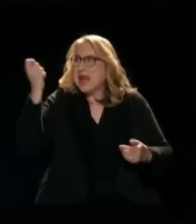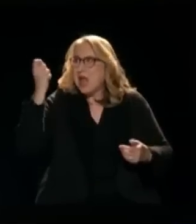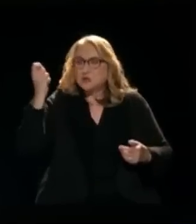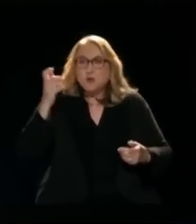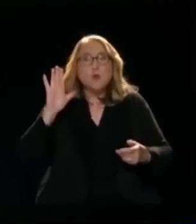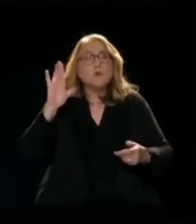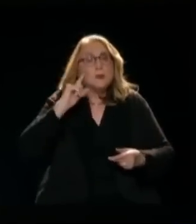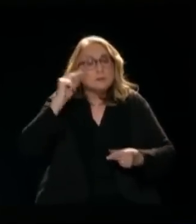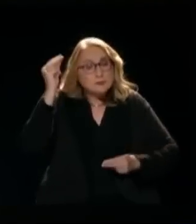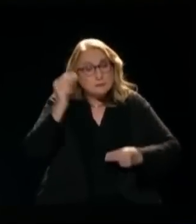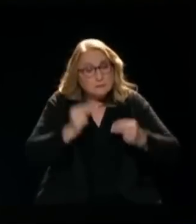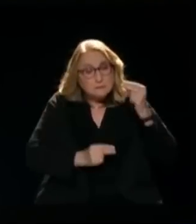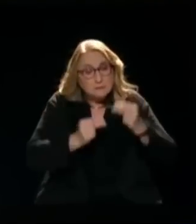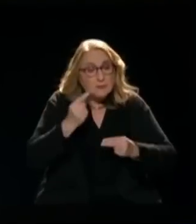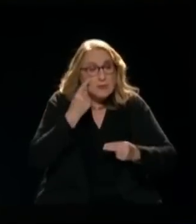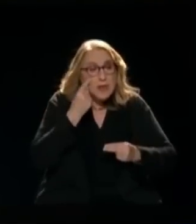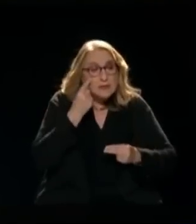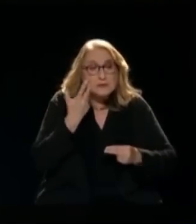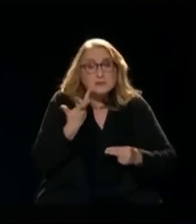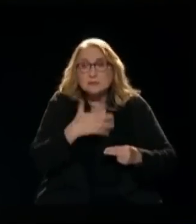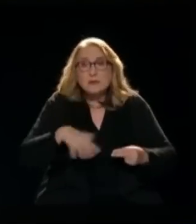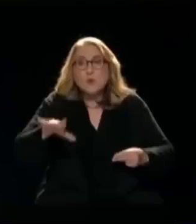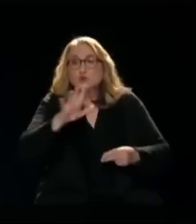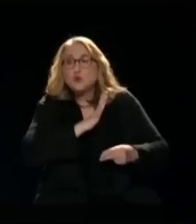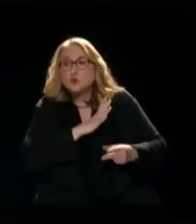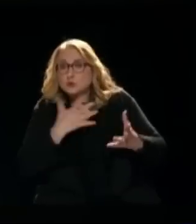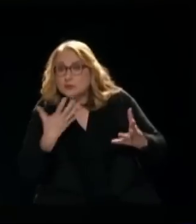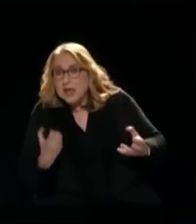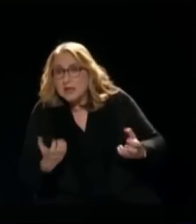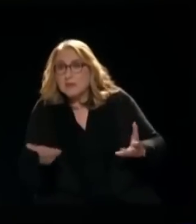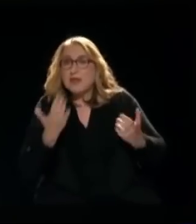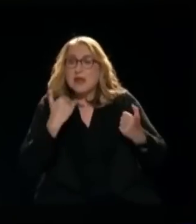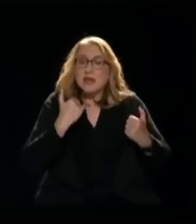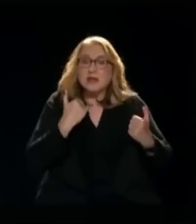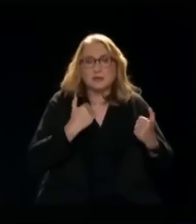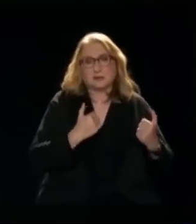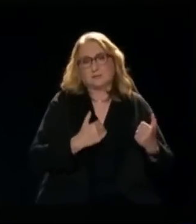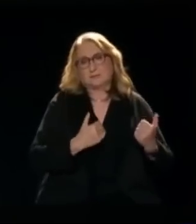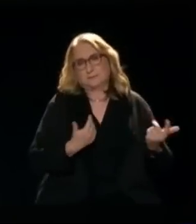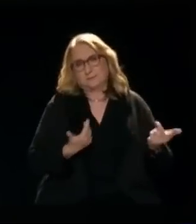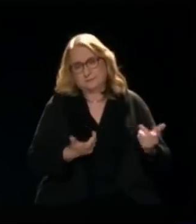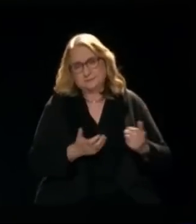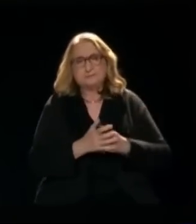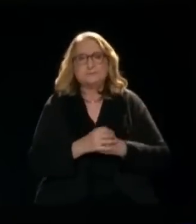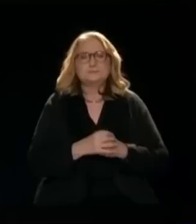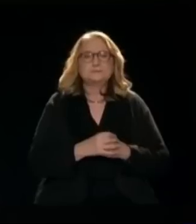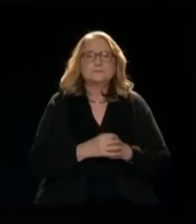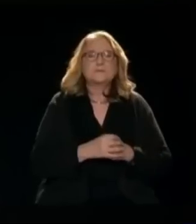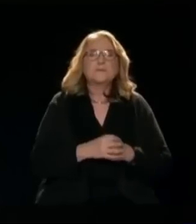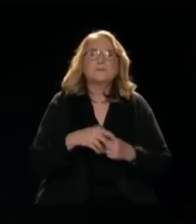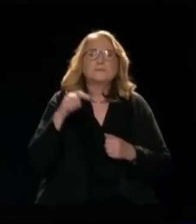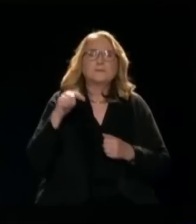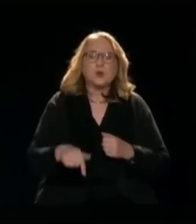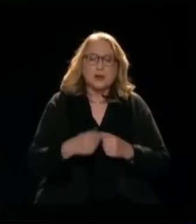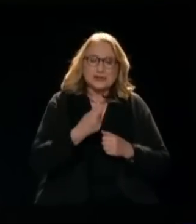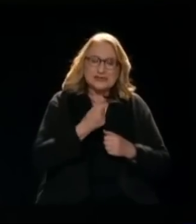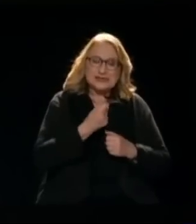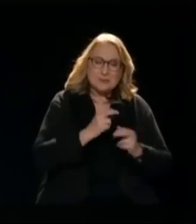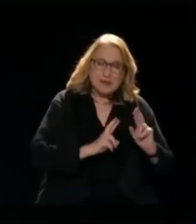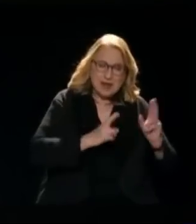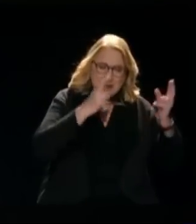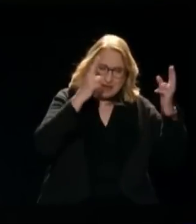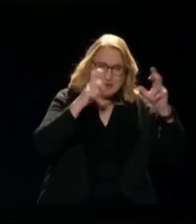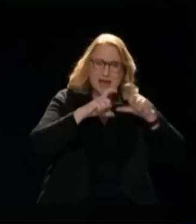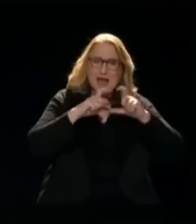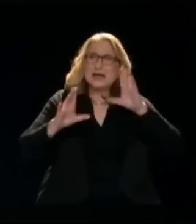ηλεκτρικής ενέργειας. Ζητάτε και προτείνετε απεξάρτηση της τιμής της ενέργειας από το χρηματιστήριο της ενέργειας. Όλοι ξέρουν. Είναι κάτι το οποίο